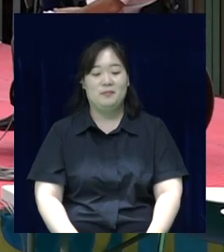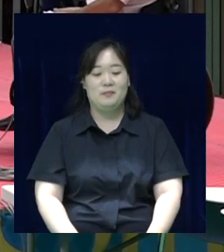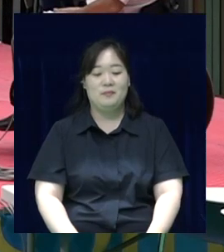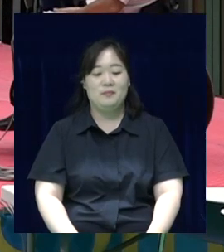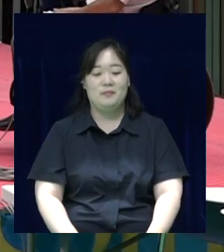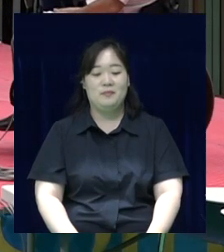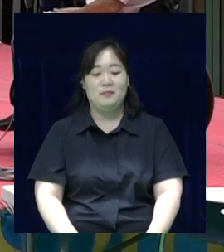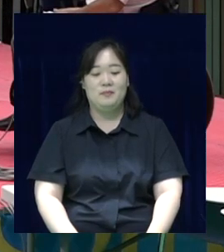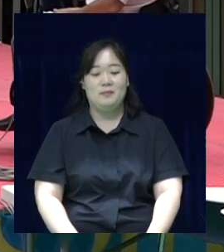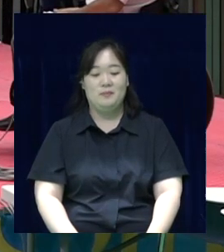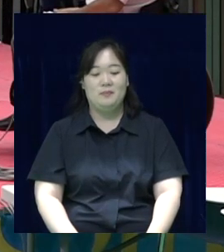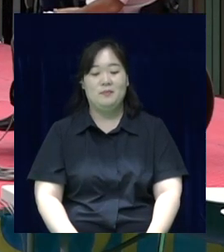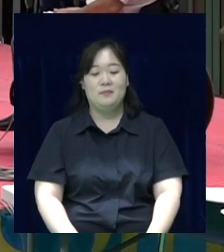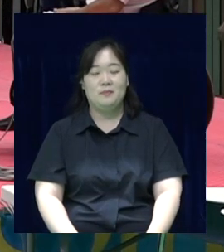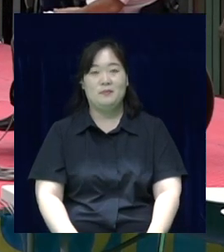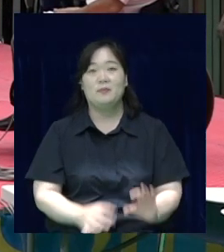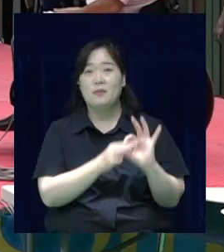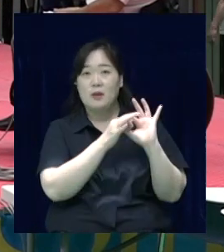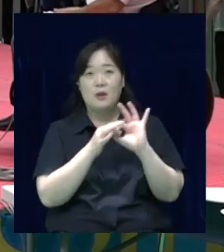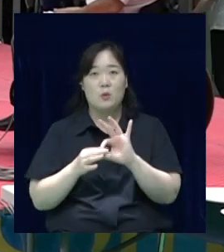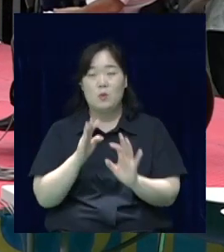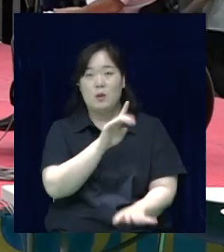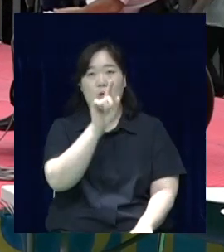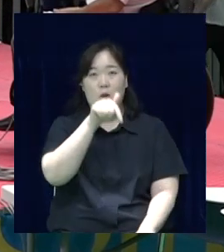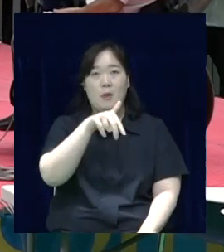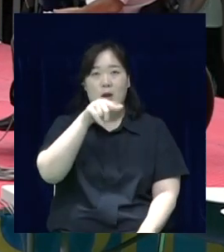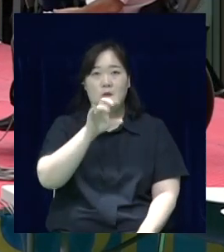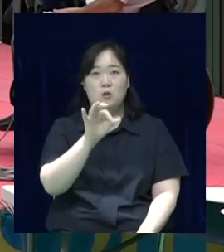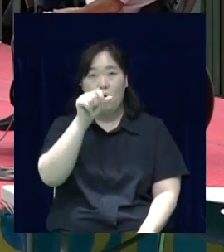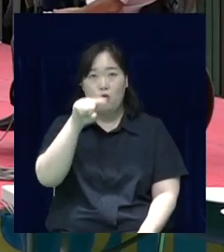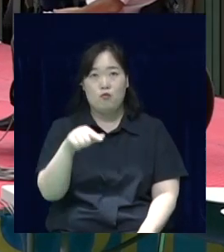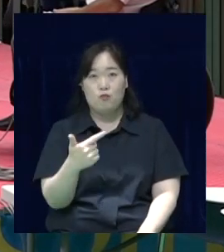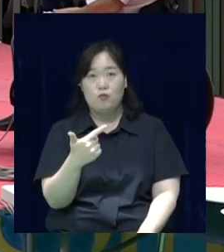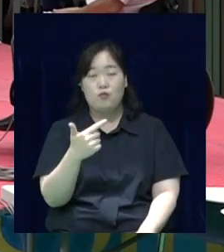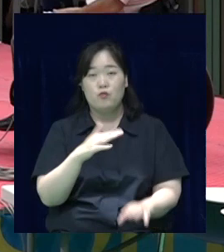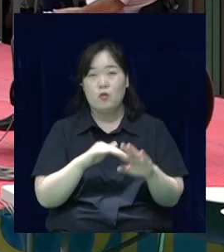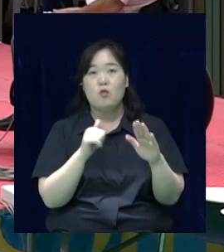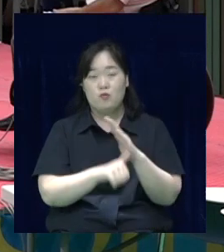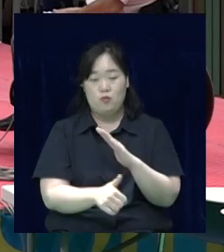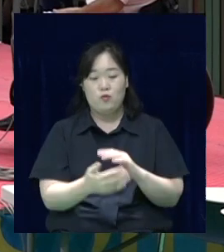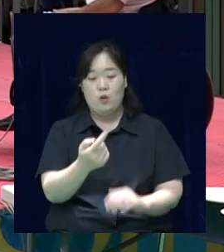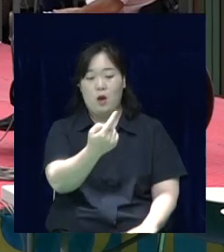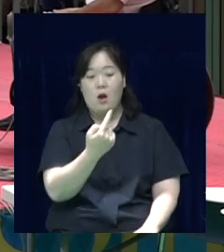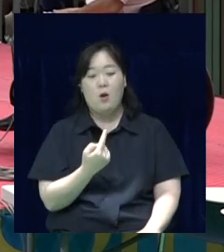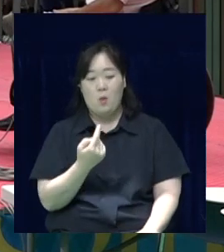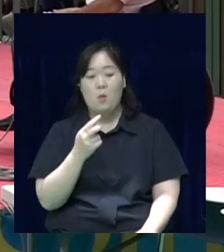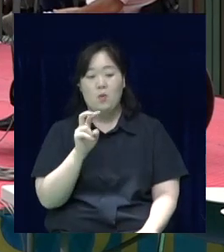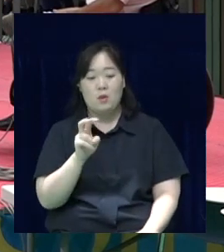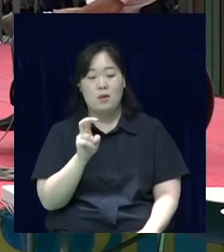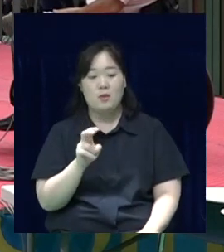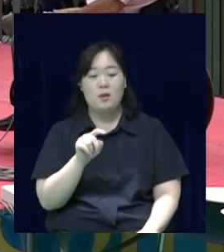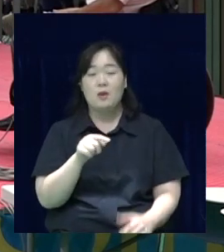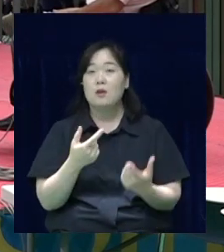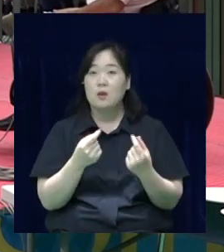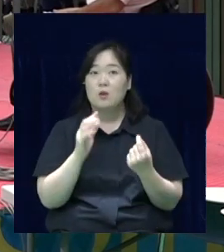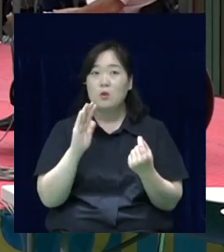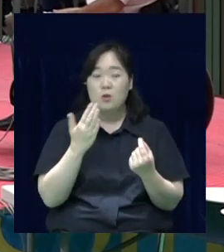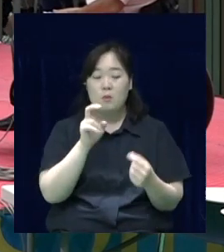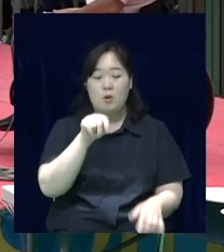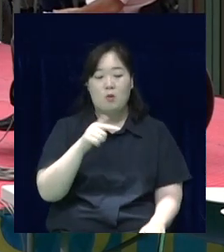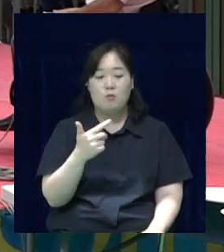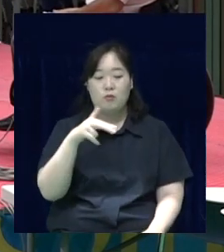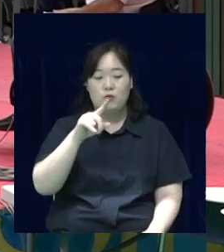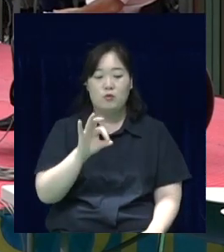자, 이어서 이제 박정훈 선수가 이어오겠고 현재까지 봤을 때는 이렇게 되면은 문정훈